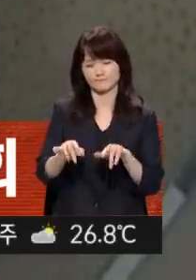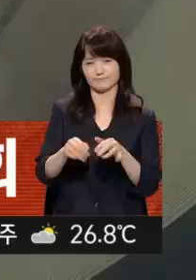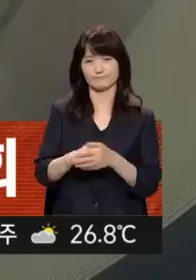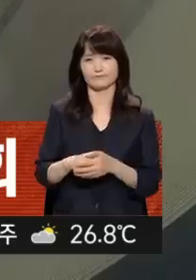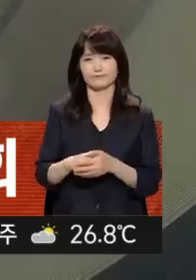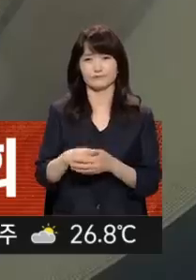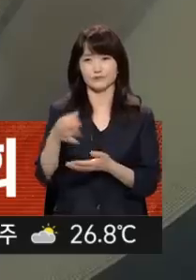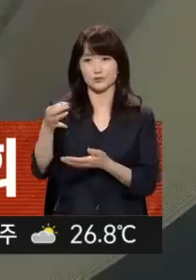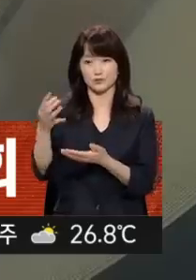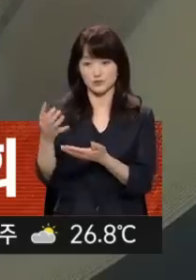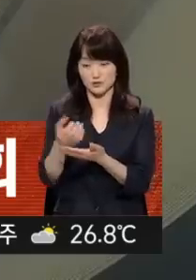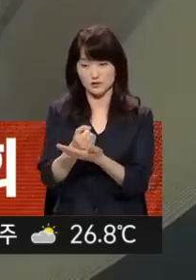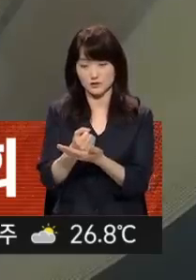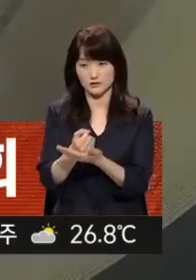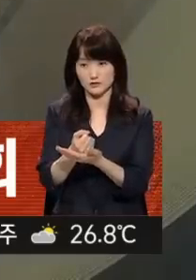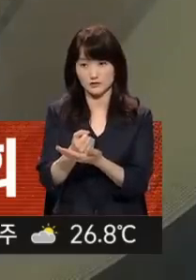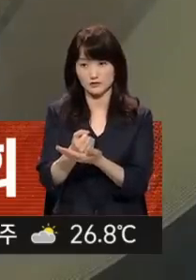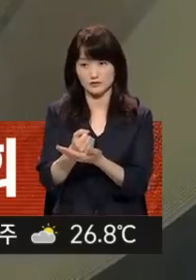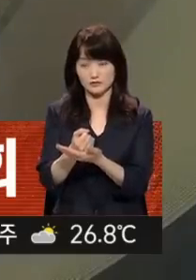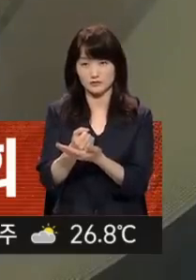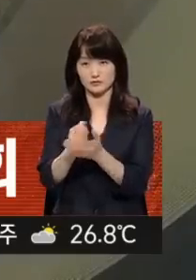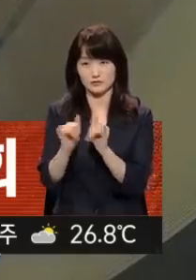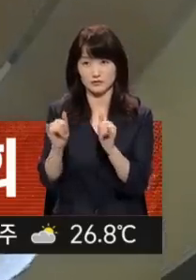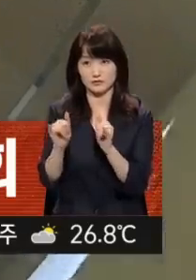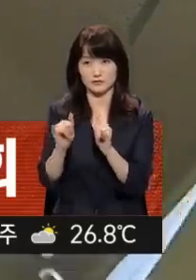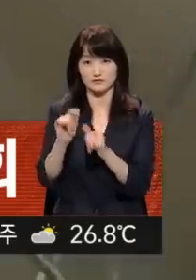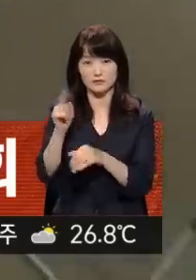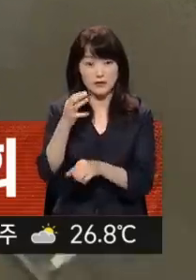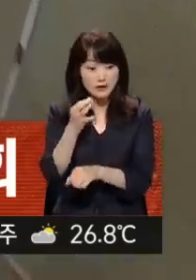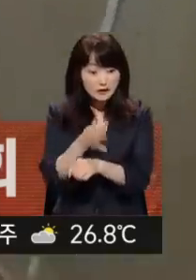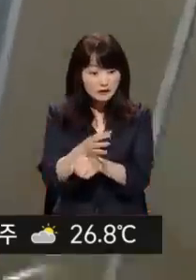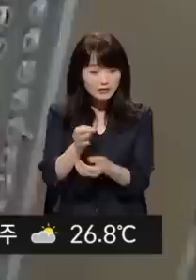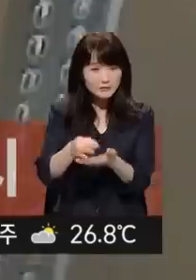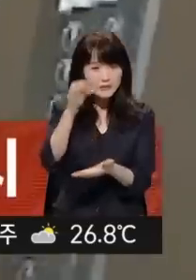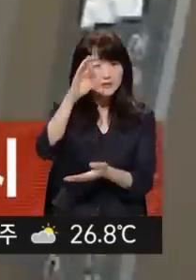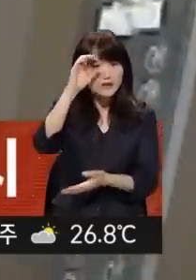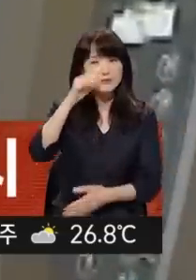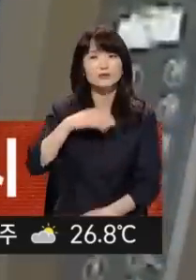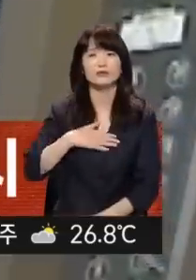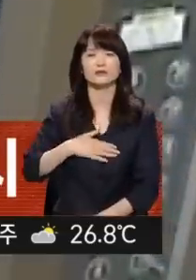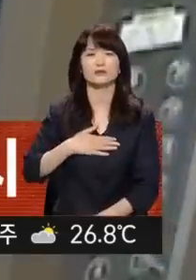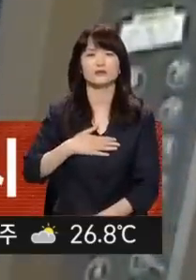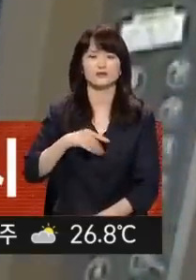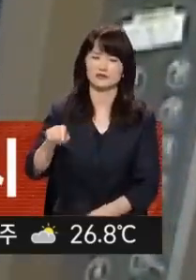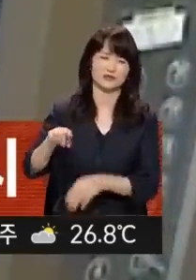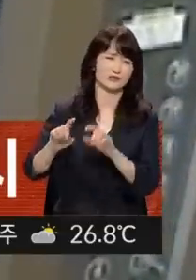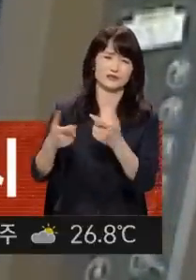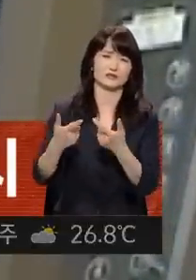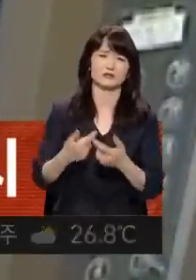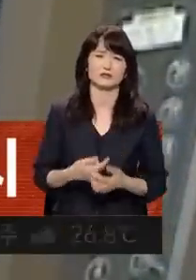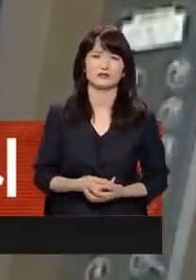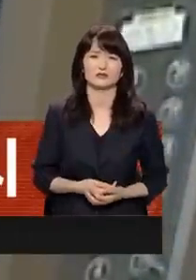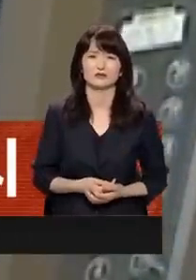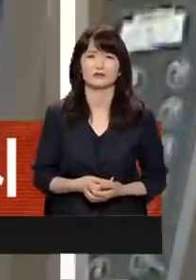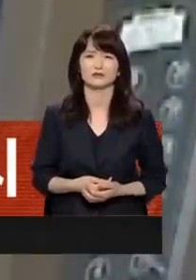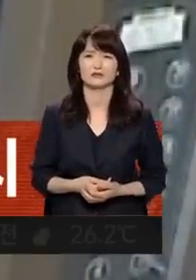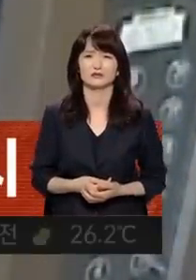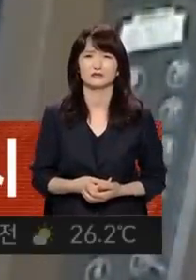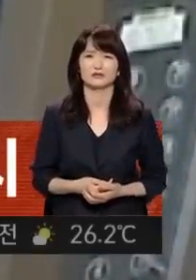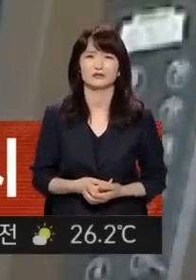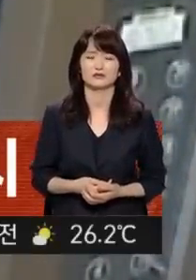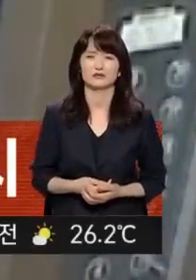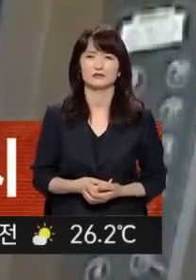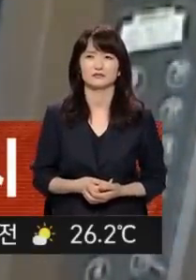검거되면 분명 또 그냥 단순 고해가 알바인 줄 알았어요 할 텐데 아 이거 아니지 않습니까 교수님 예 그렇습니다